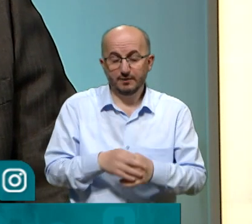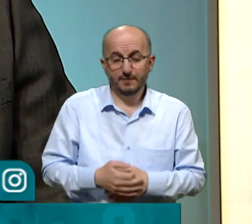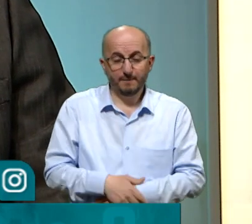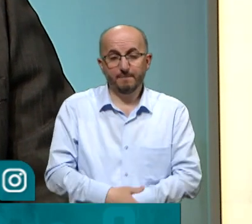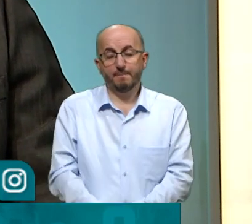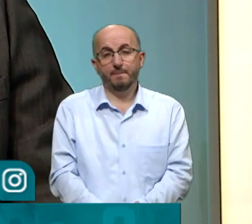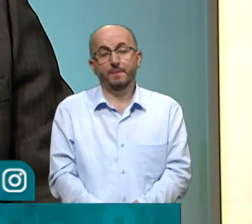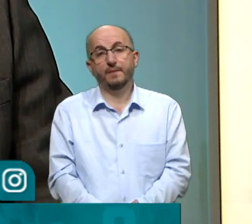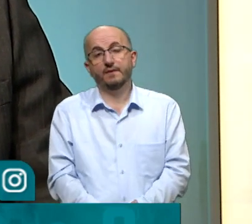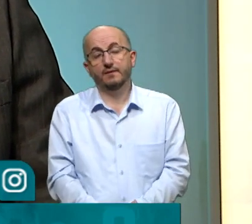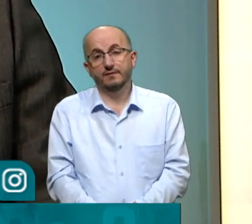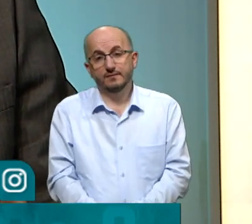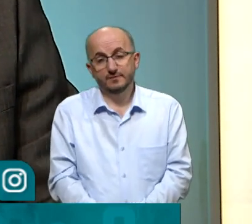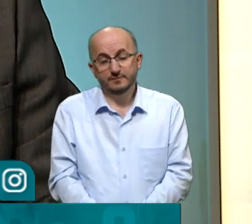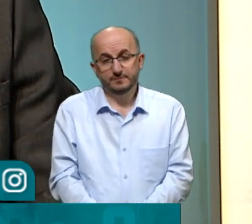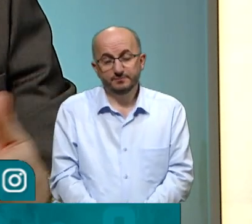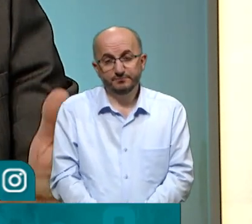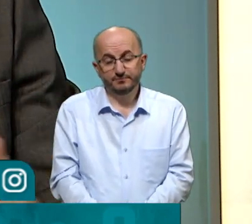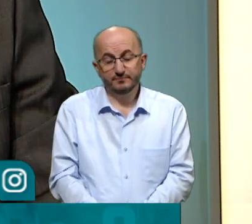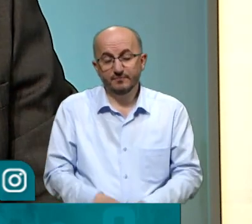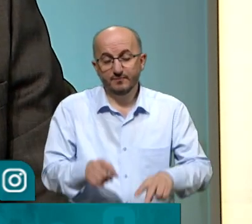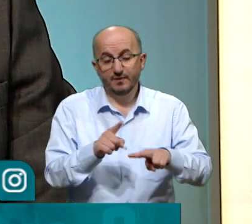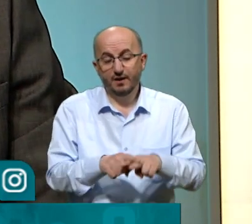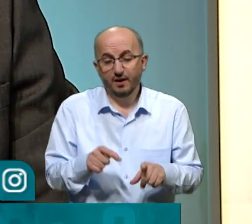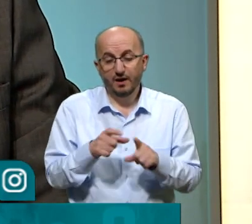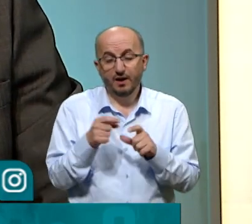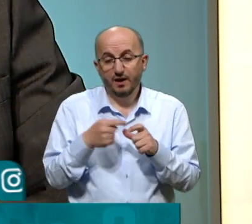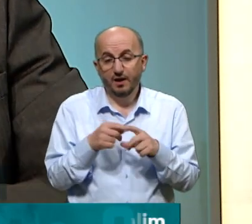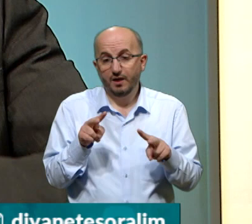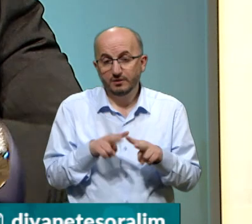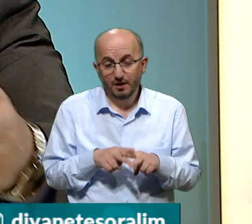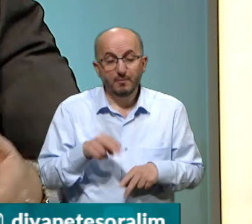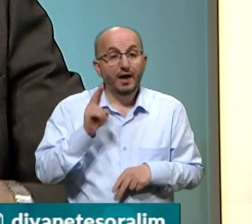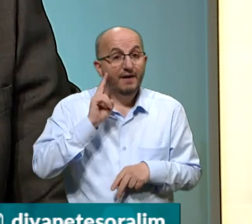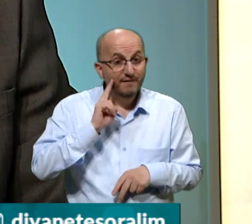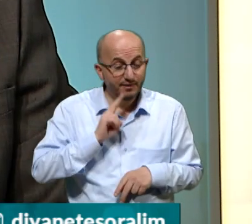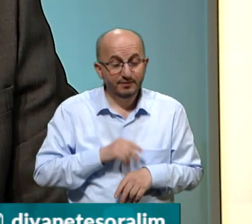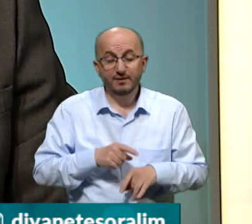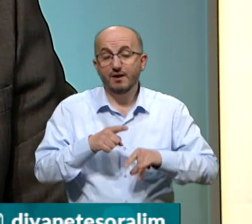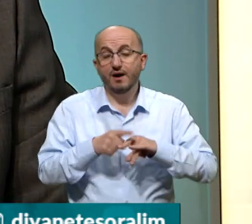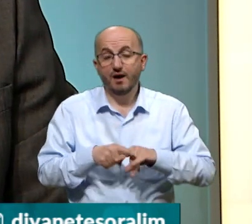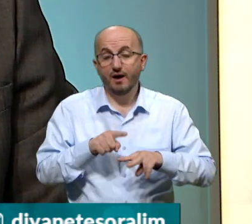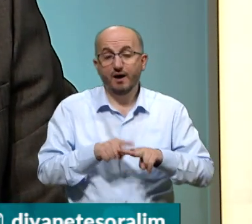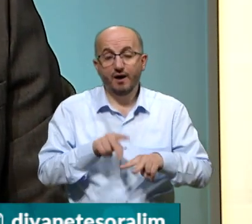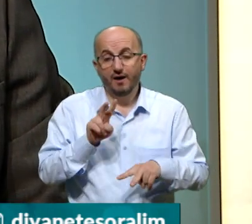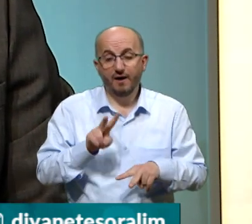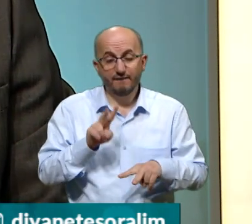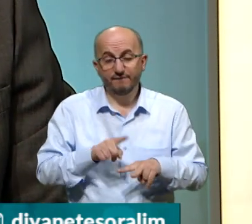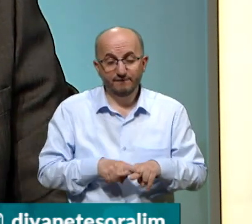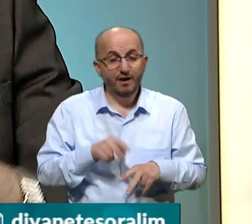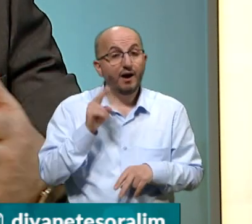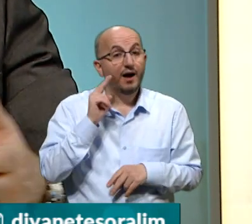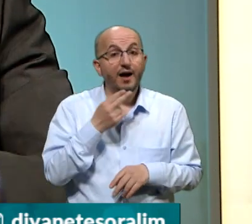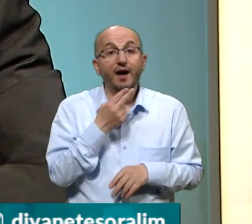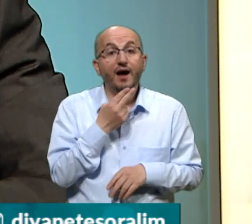şöyle yapsın o zaman mesela diyelim ki ismi Adem Efendi veyahutta işte Havva hanım efendi gibi bir de sıfat